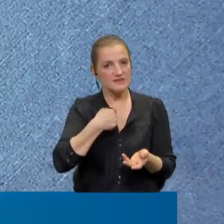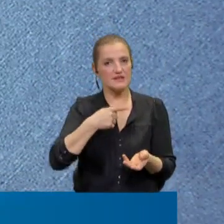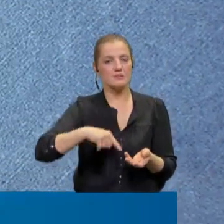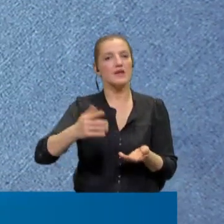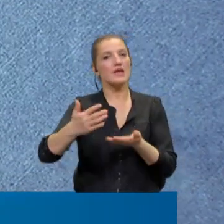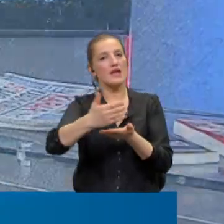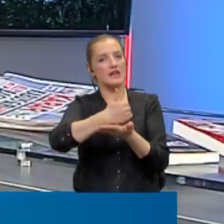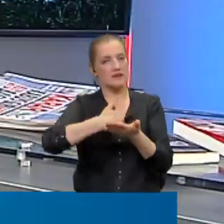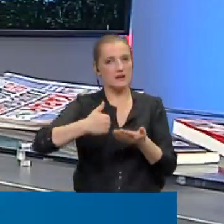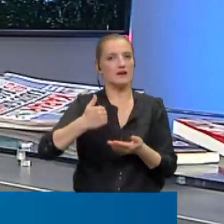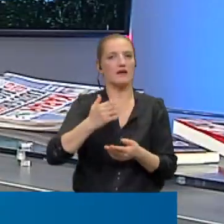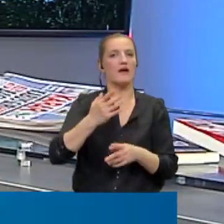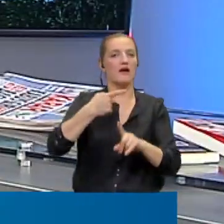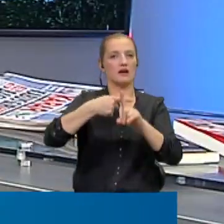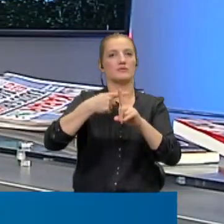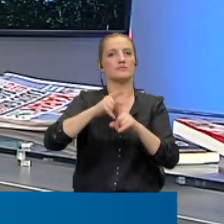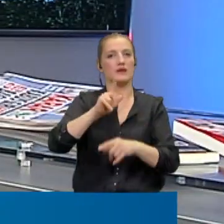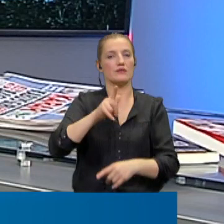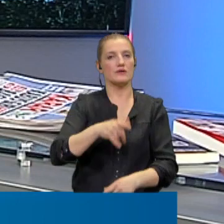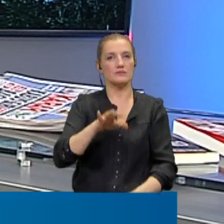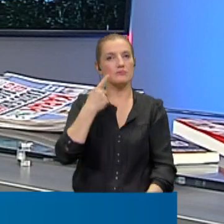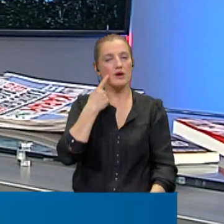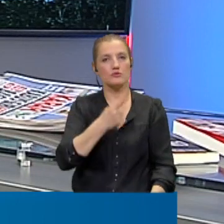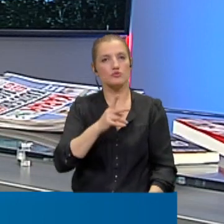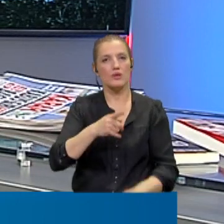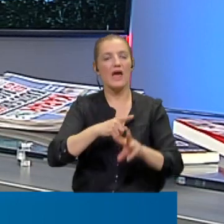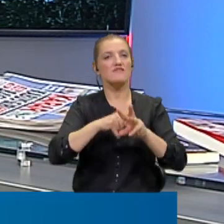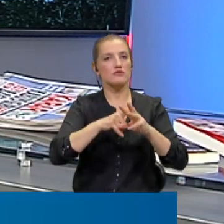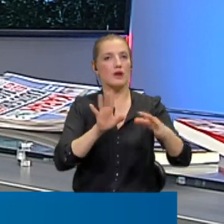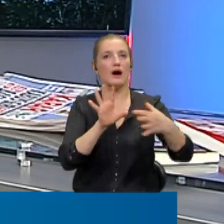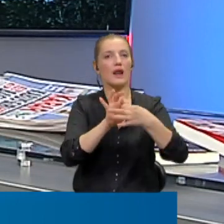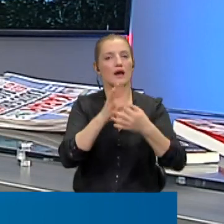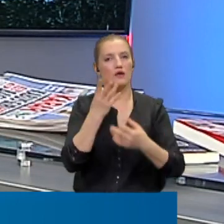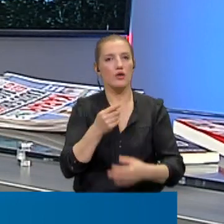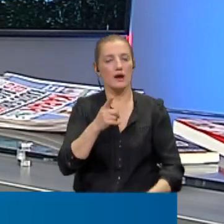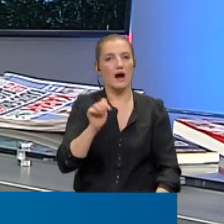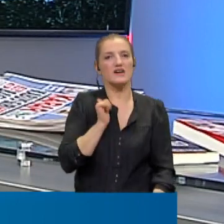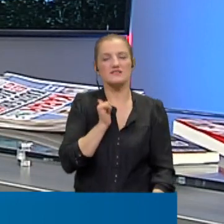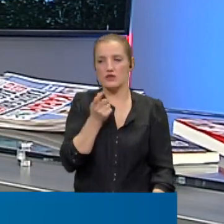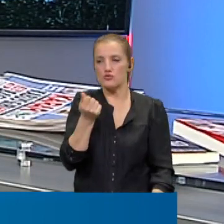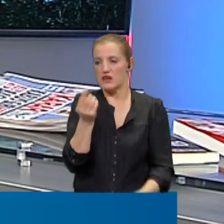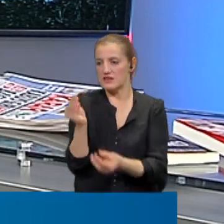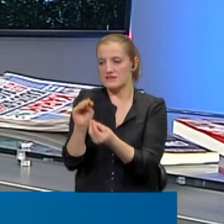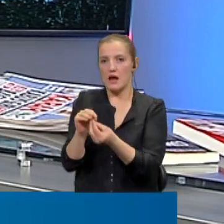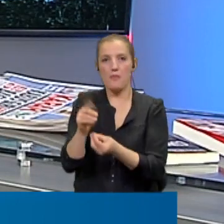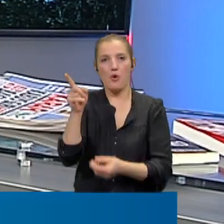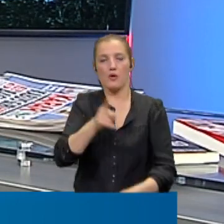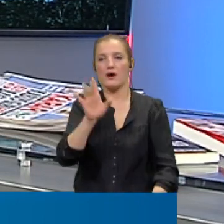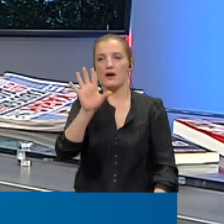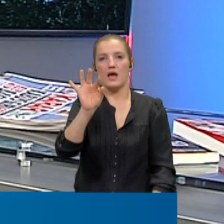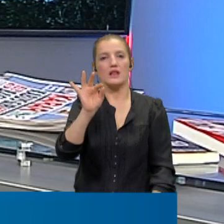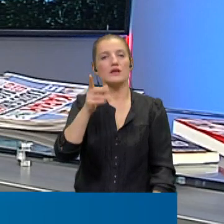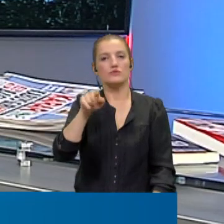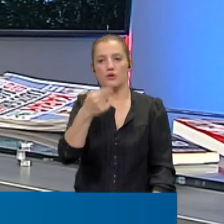gelirleri artırmamız gerekiyor diyor bakıyorsunuz her şey onunla ilgili olarak asgari ücretliye yapılan zam oranı